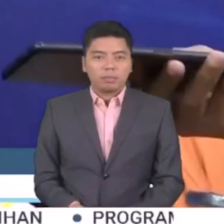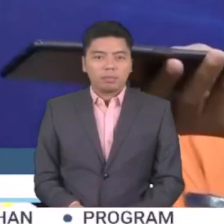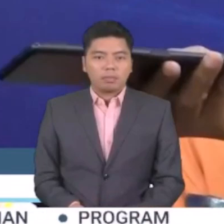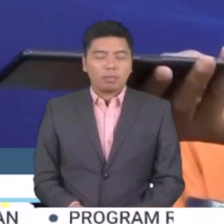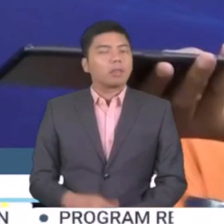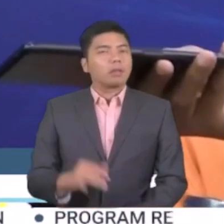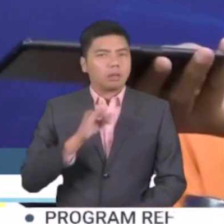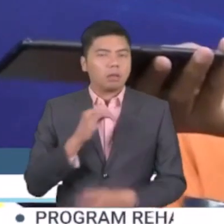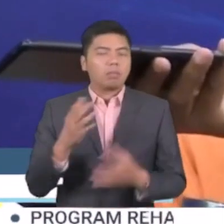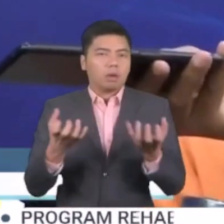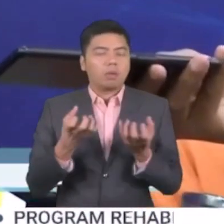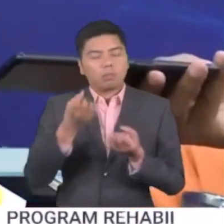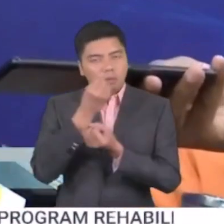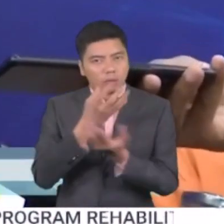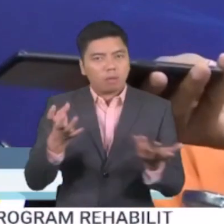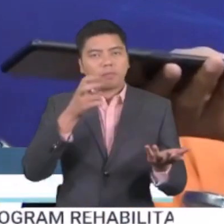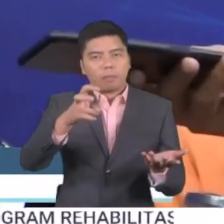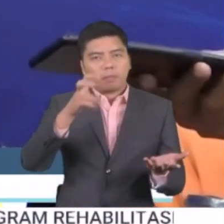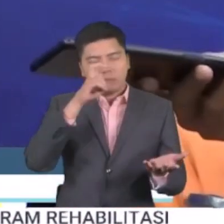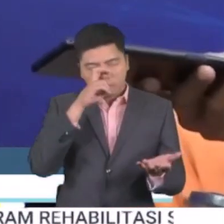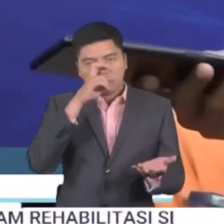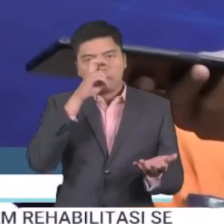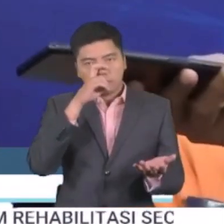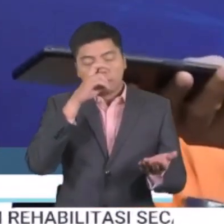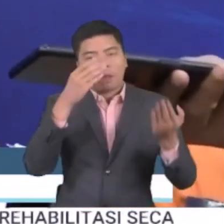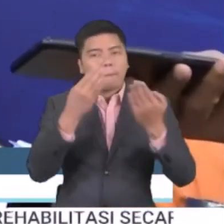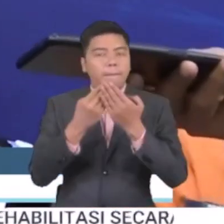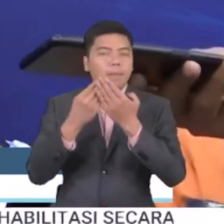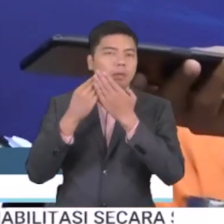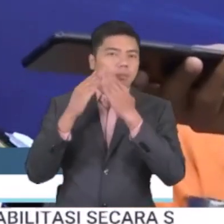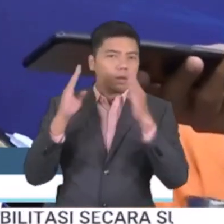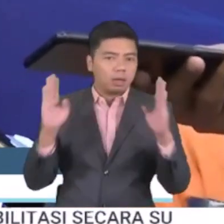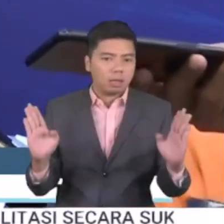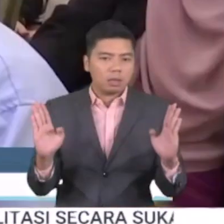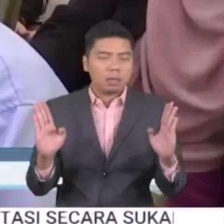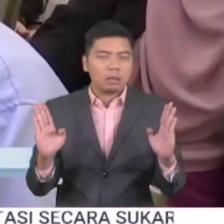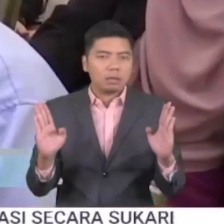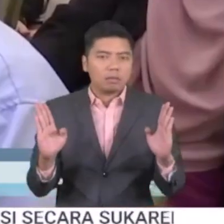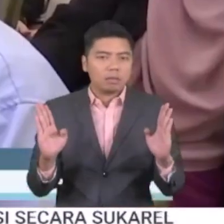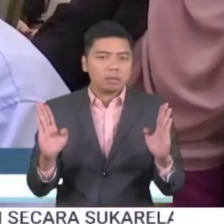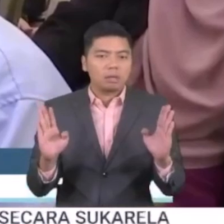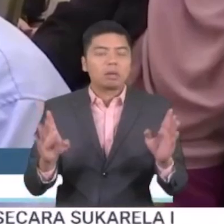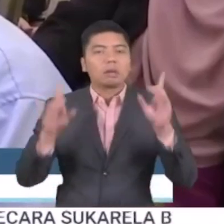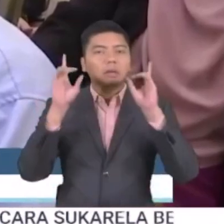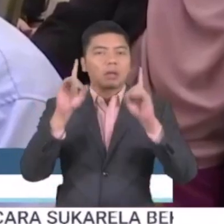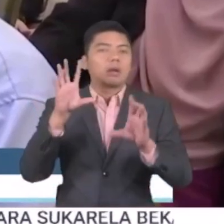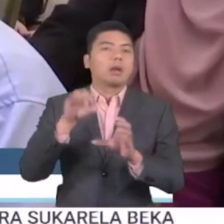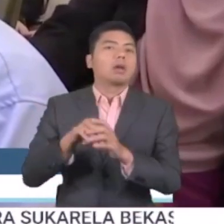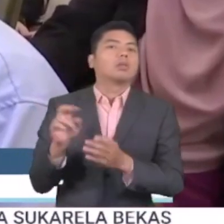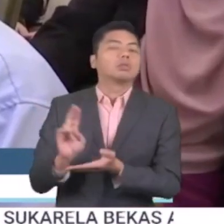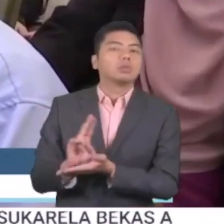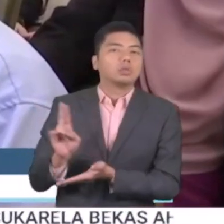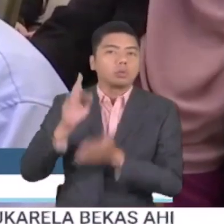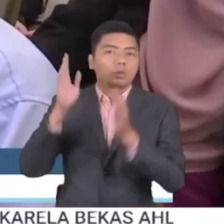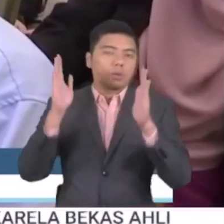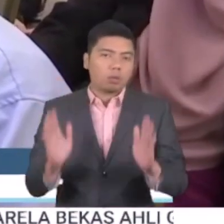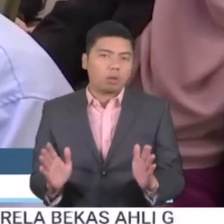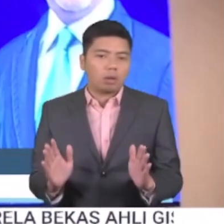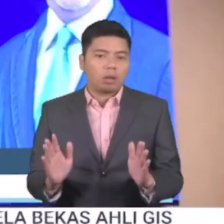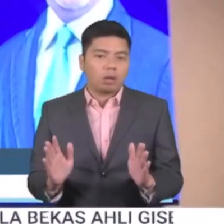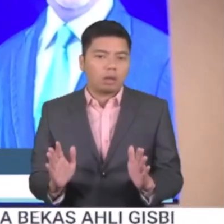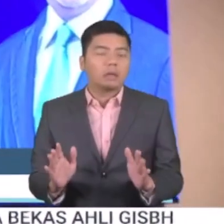Saya ingin menegaskan sekali lagi bahawa kebebasan akademik di universiti